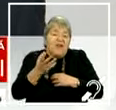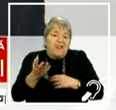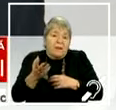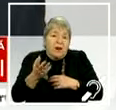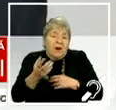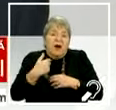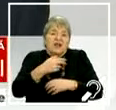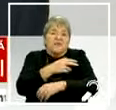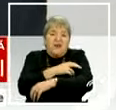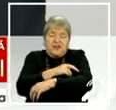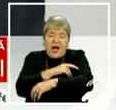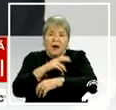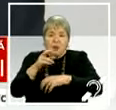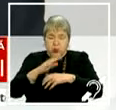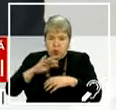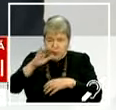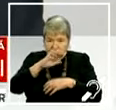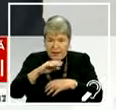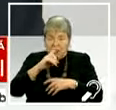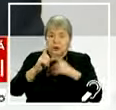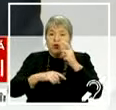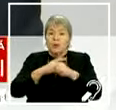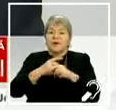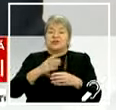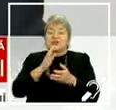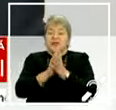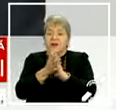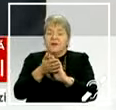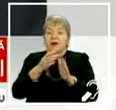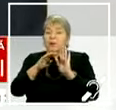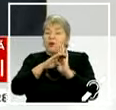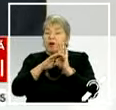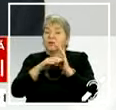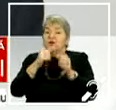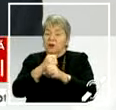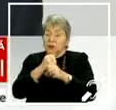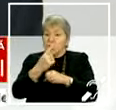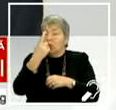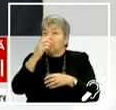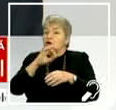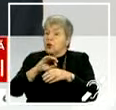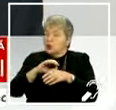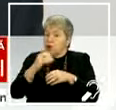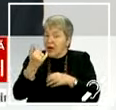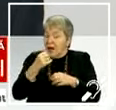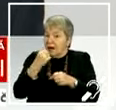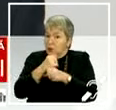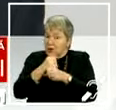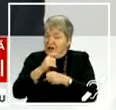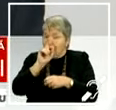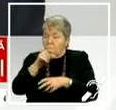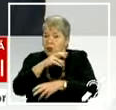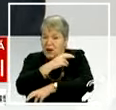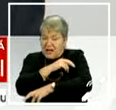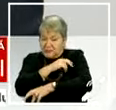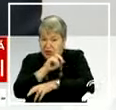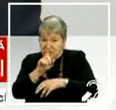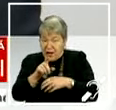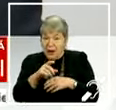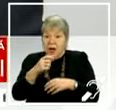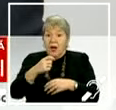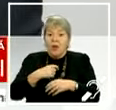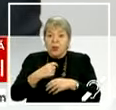sanitară publică, după încheierea programului de lucru, un medic care lucrează în această unitate sanitară publică poate